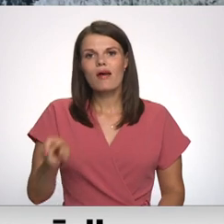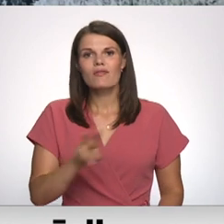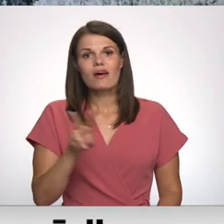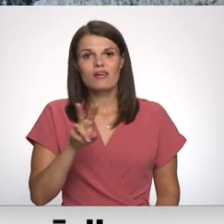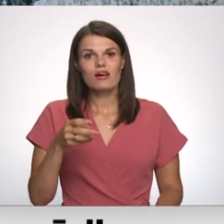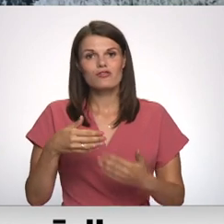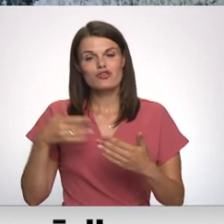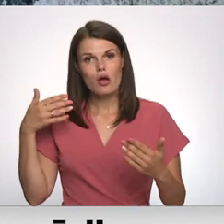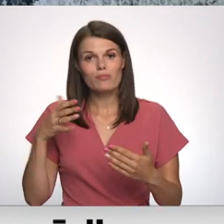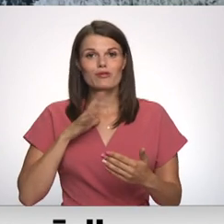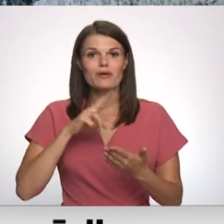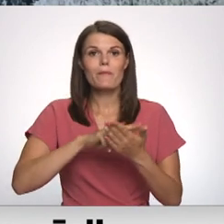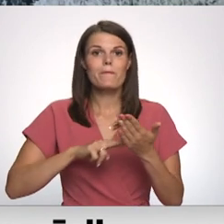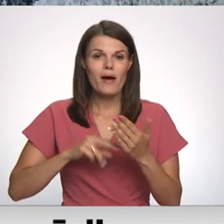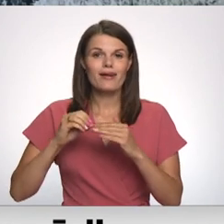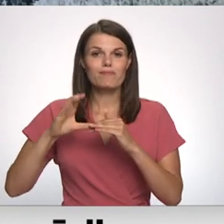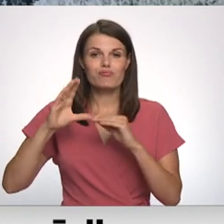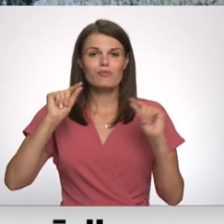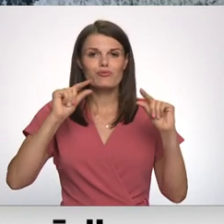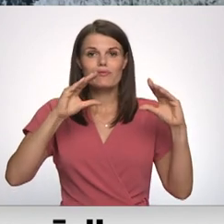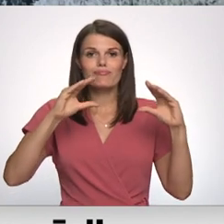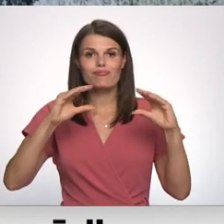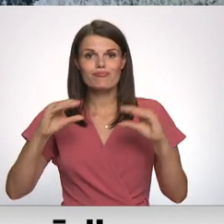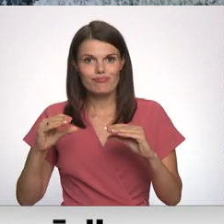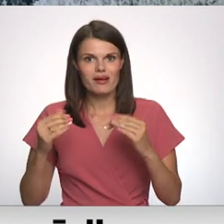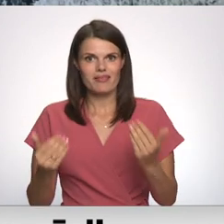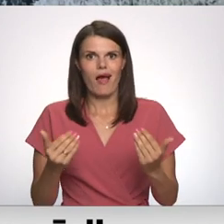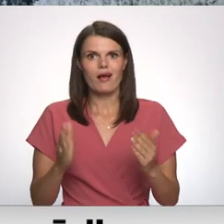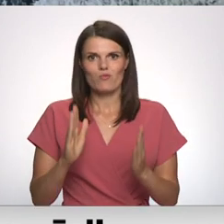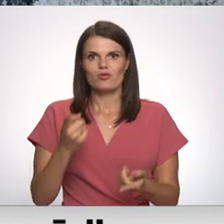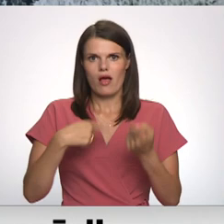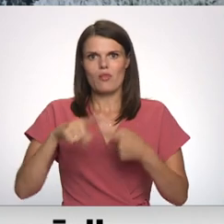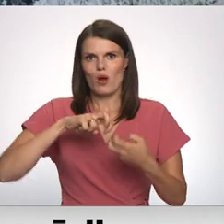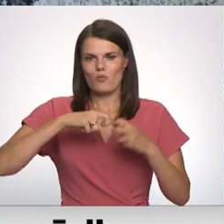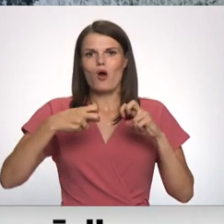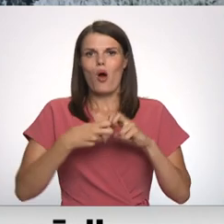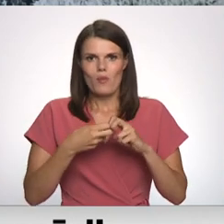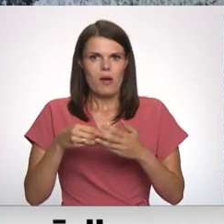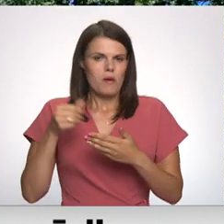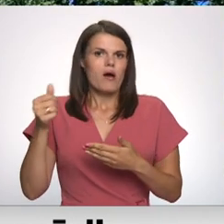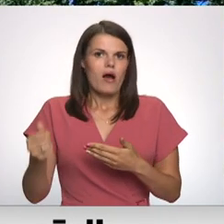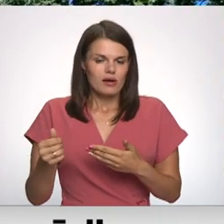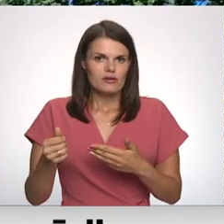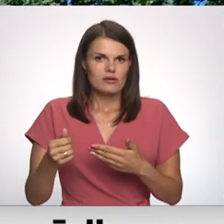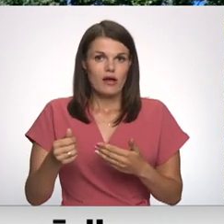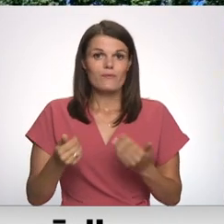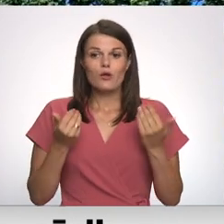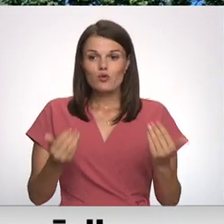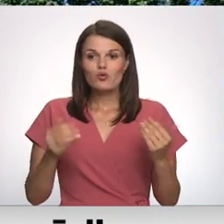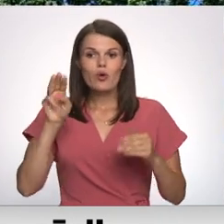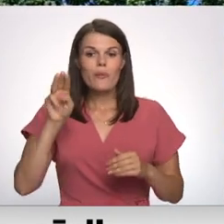spēja samazināt savu iepriekšējos gados uzkrāto parādu, varētu rasties problēmas ar norēķiniem. Jau